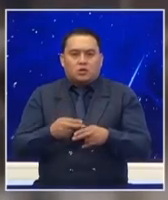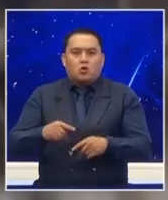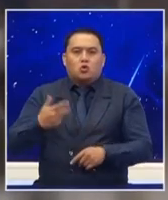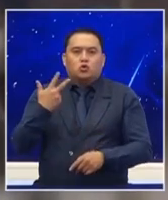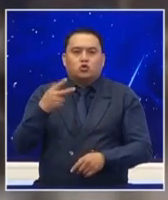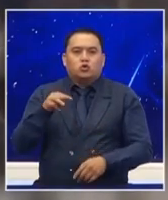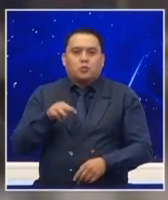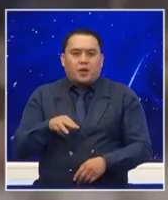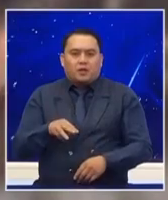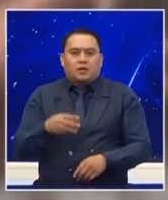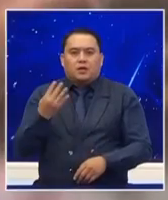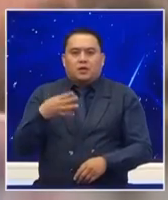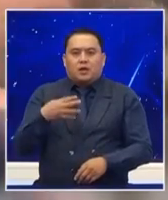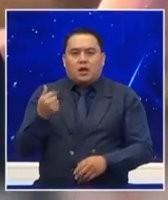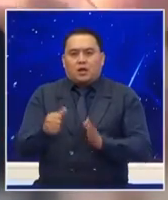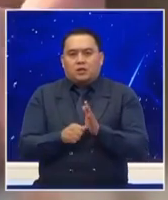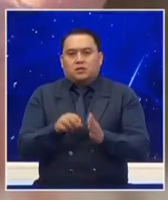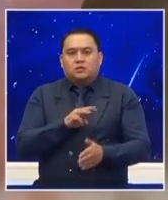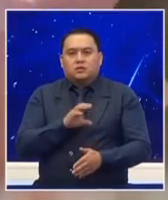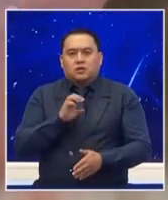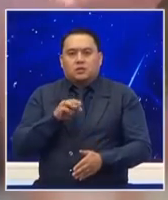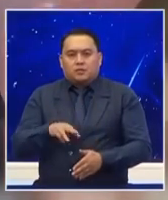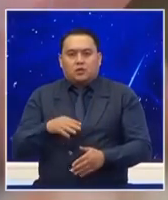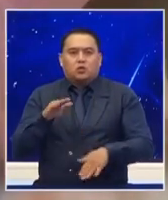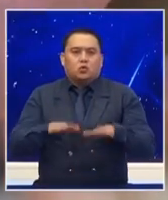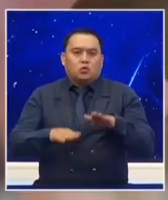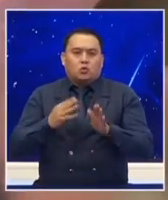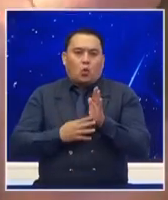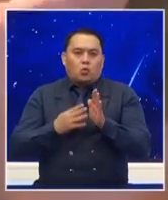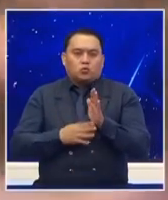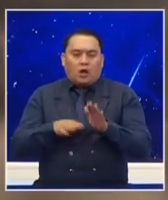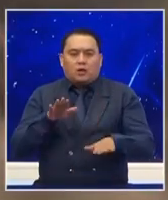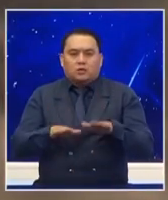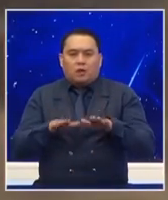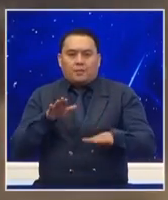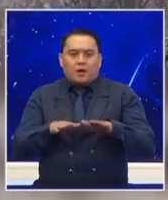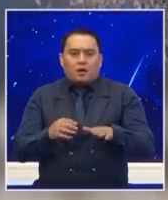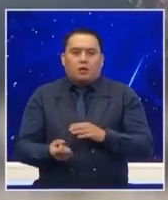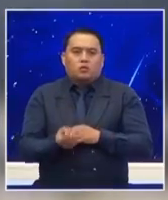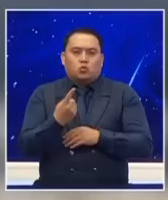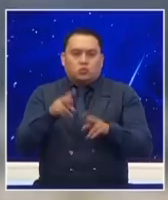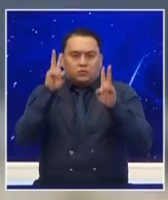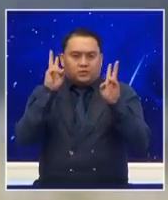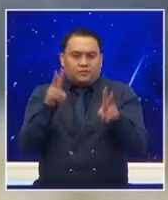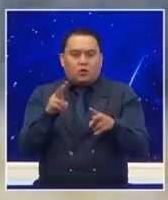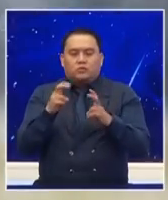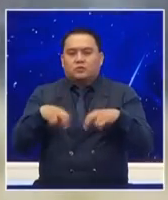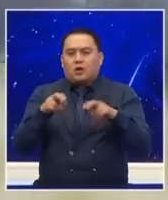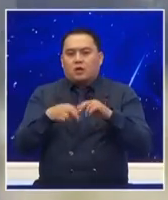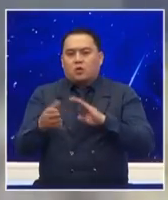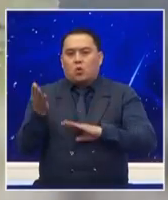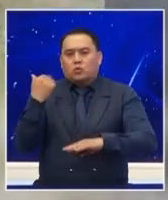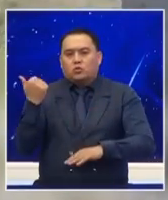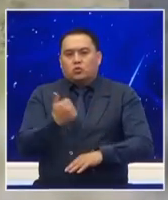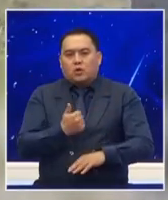3 метр, ені шамамен 46 сантиметр, салмағы 90 келі тартады. Әзірге оның қалай және қашан пайда болған белгісіз. Еске салсақ, өткен